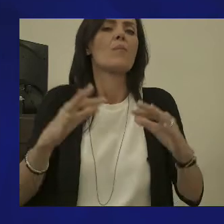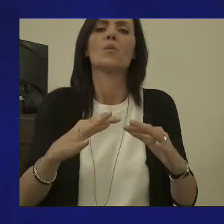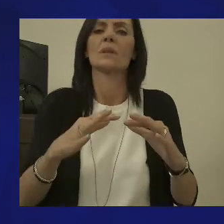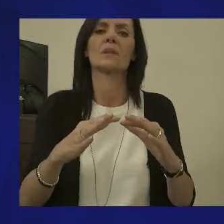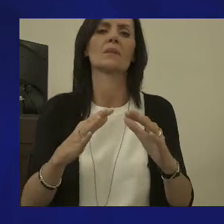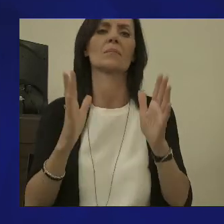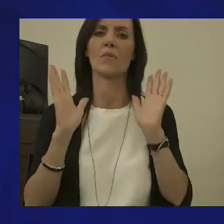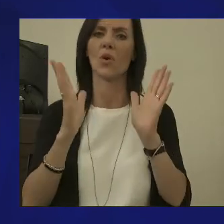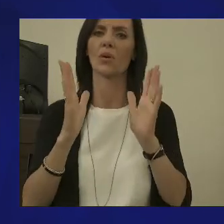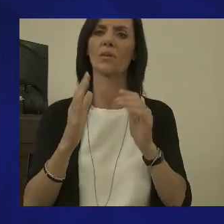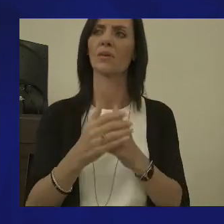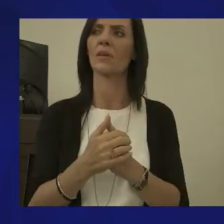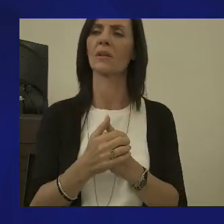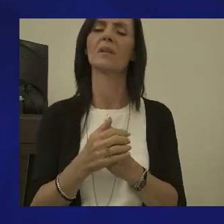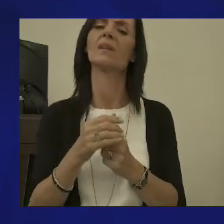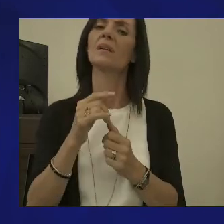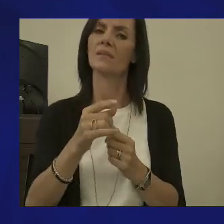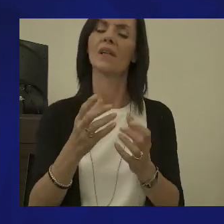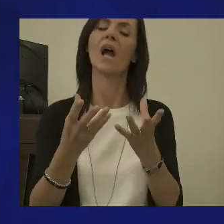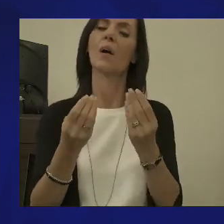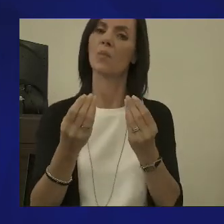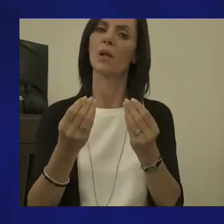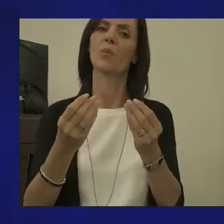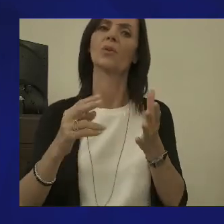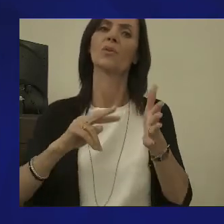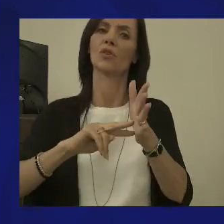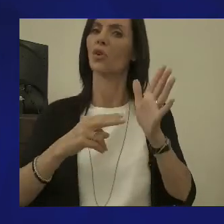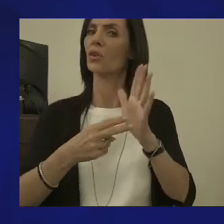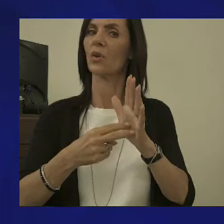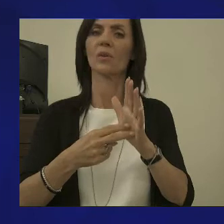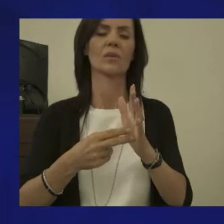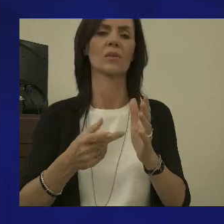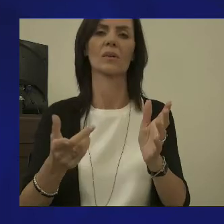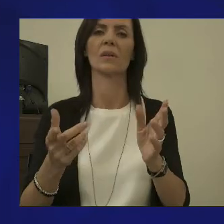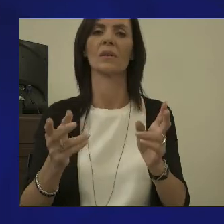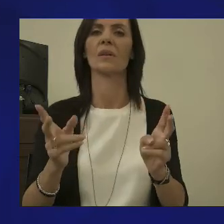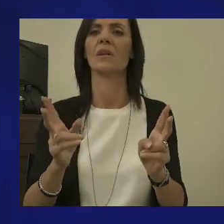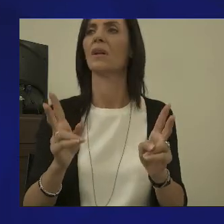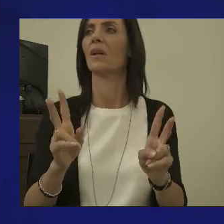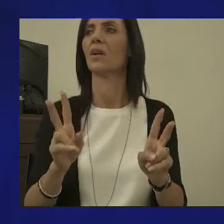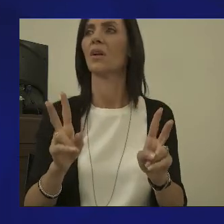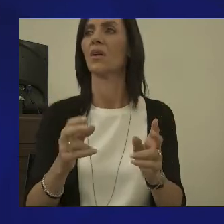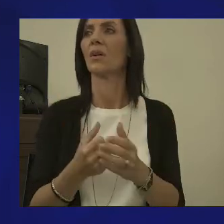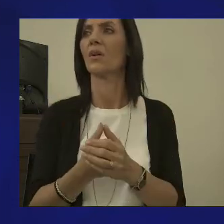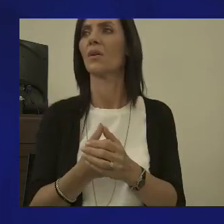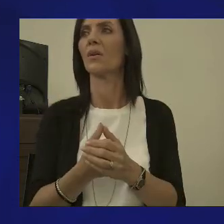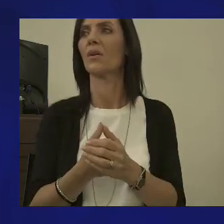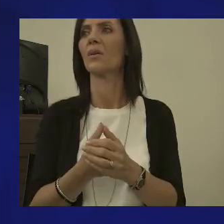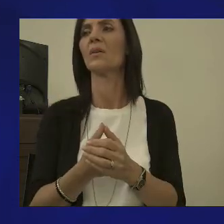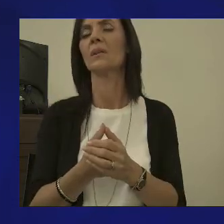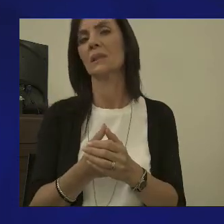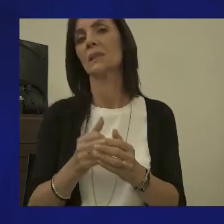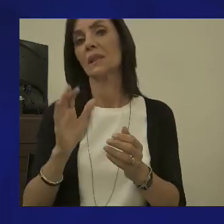נסבלת על ידי המון תוכניות, לא מסוגלת לעמוד. לא מסוגלת,